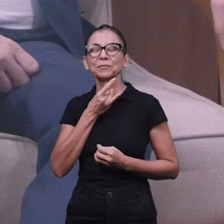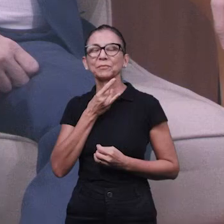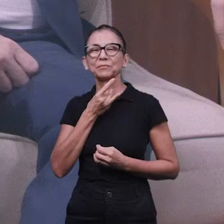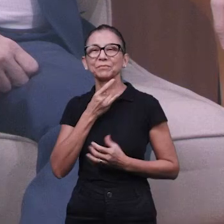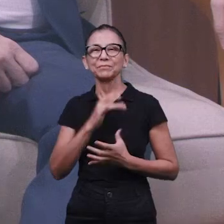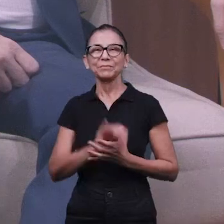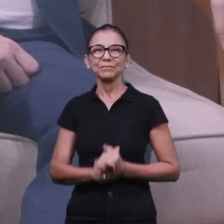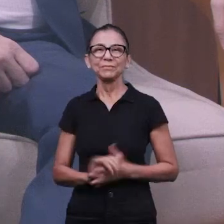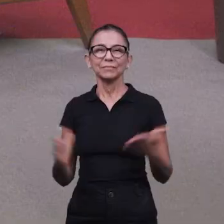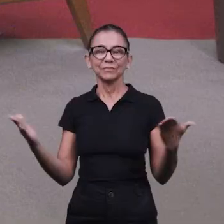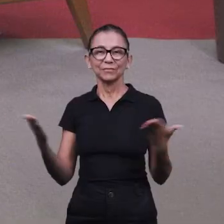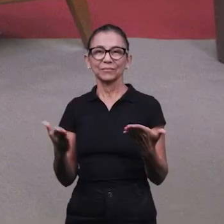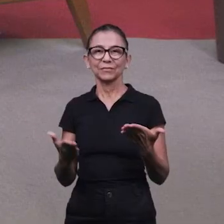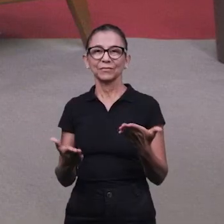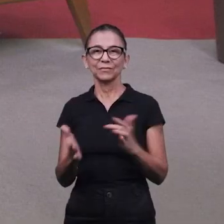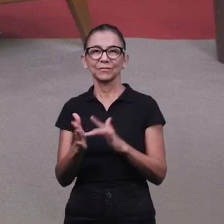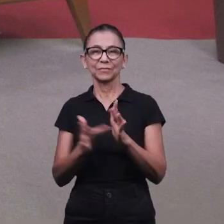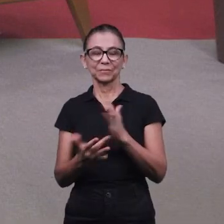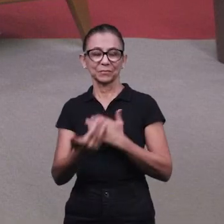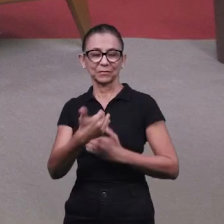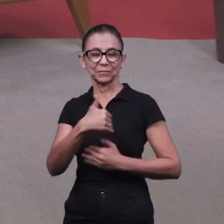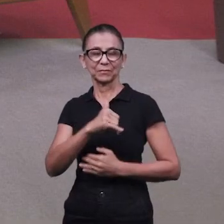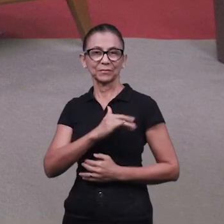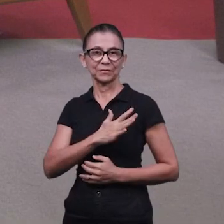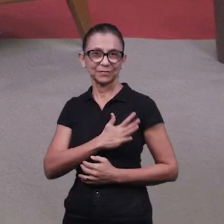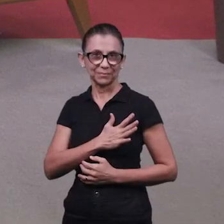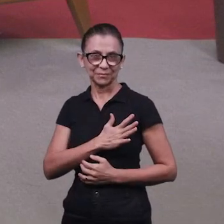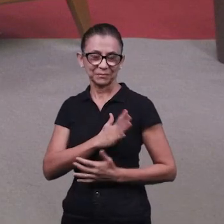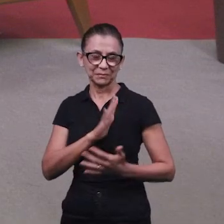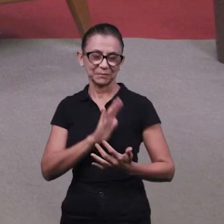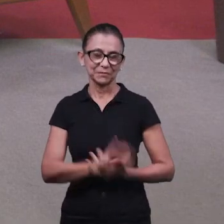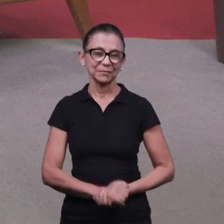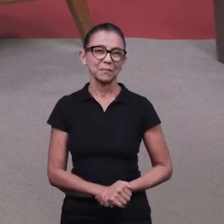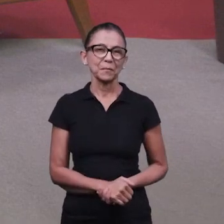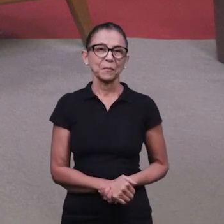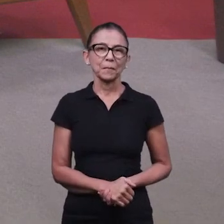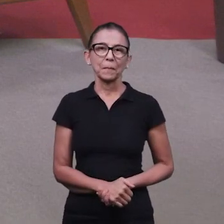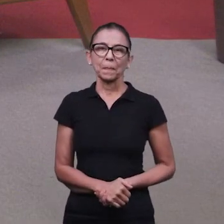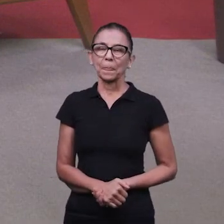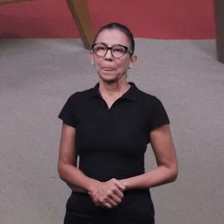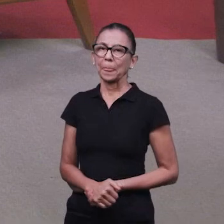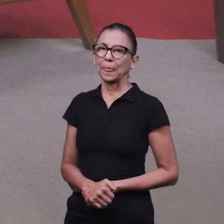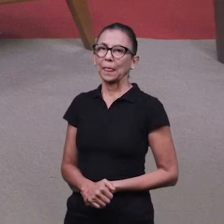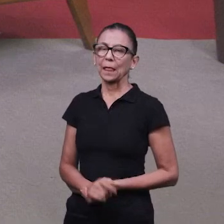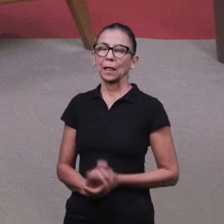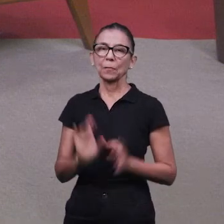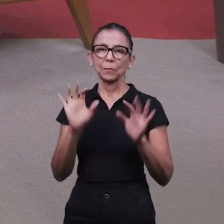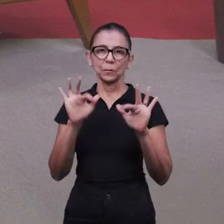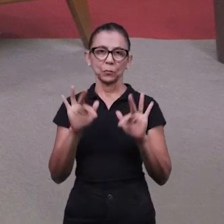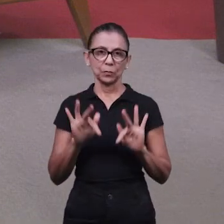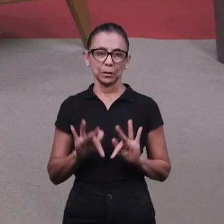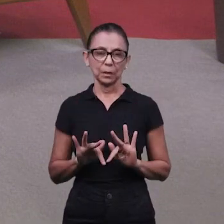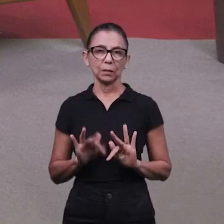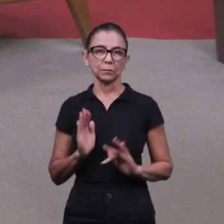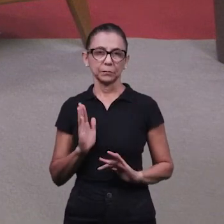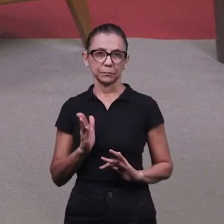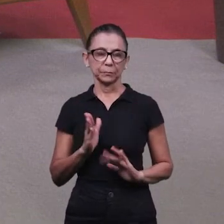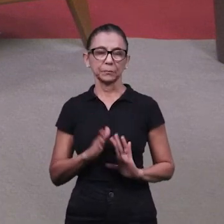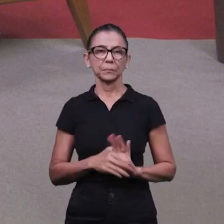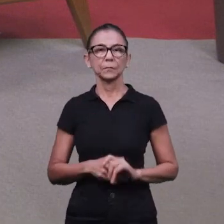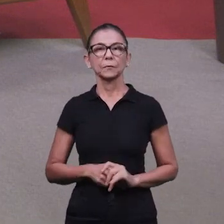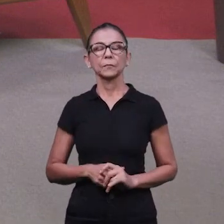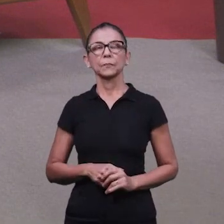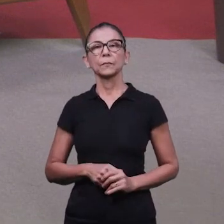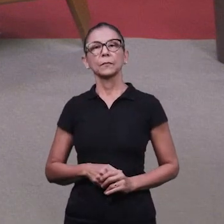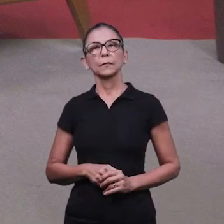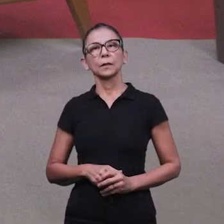avec l'eau de la vie qui est le Seigneur Jésus. Gloire à Jésus. Loué soit le nom du Seigneur. Très bien. Nous